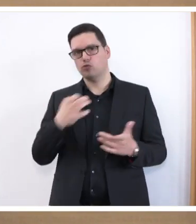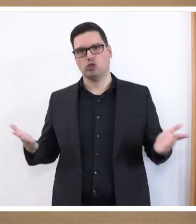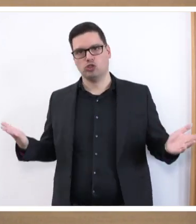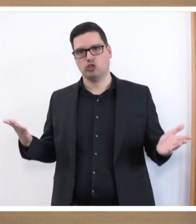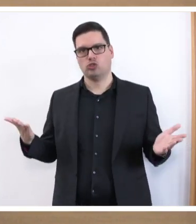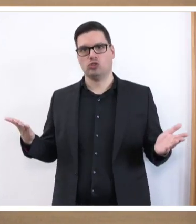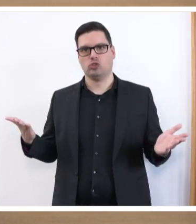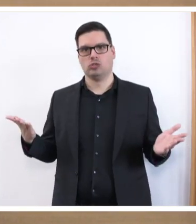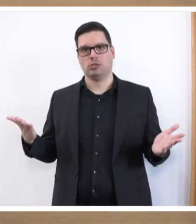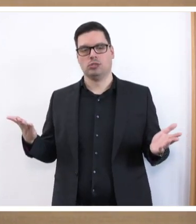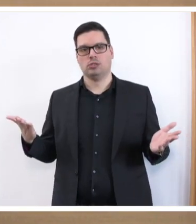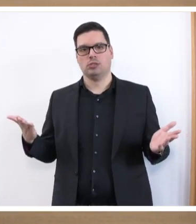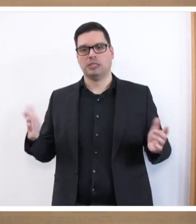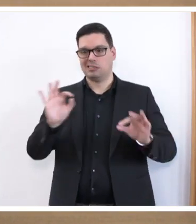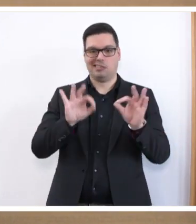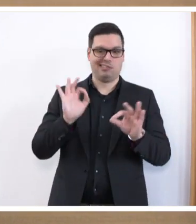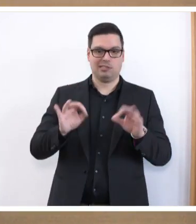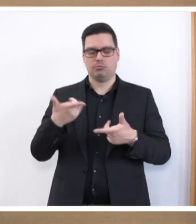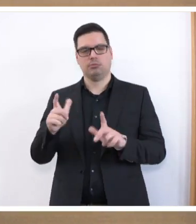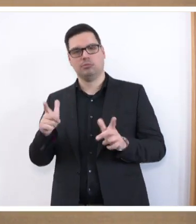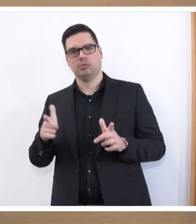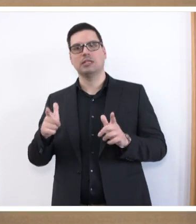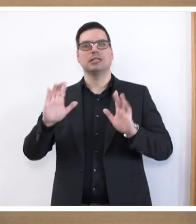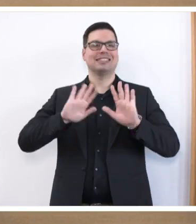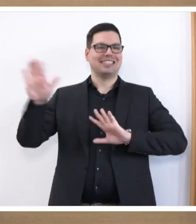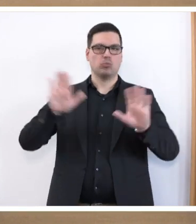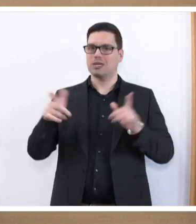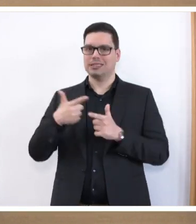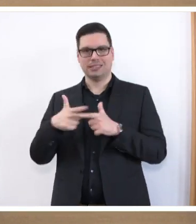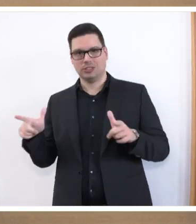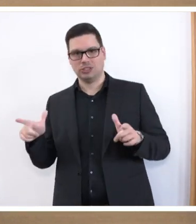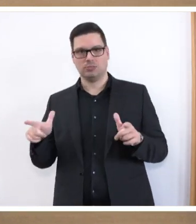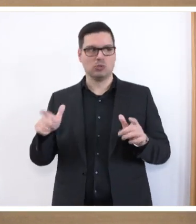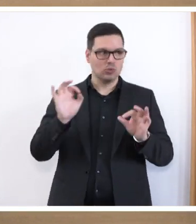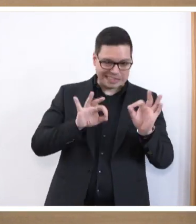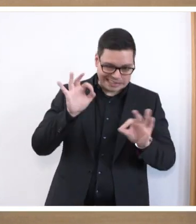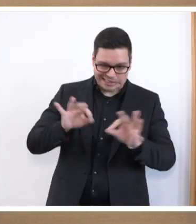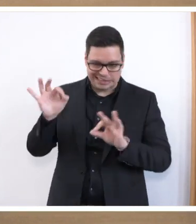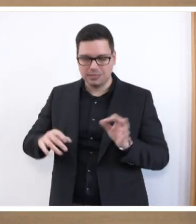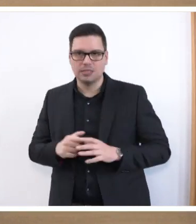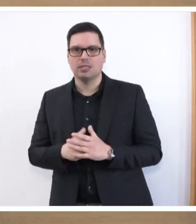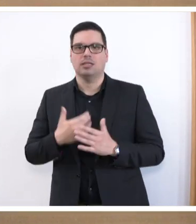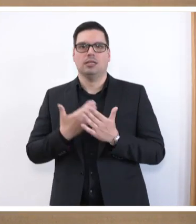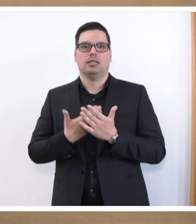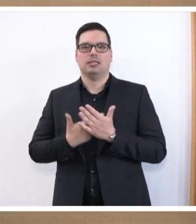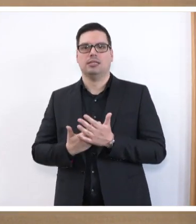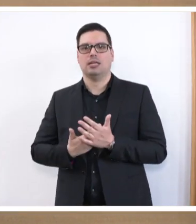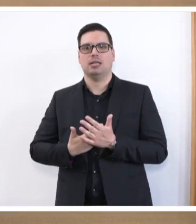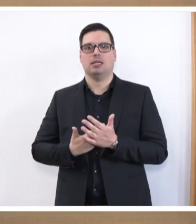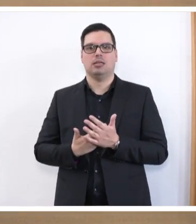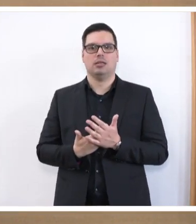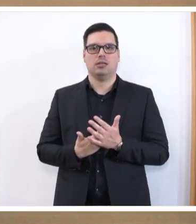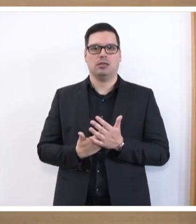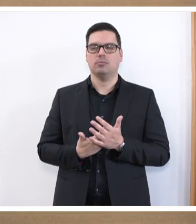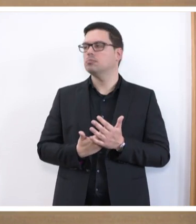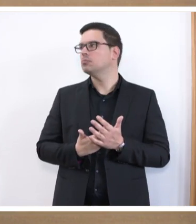Das ist Rosinenpickerei und ich bin der Meinung, Demokratie hat nichts mit Rosinenpickerei zu tun. Deshalb lehne ich auch alle Überlegungen,